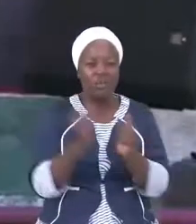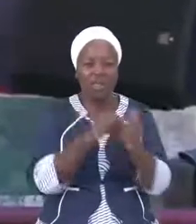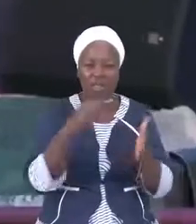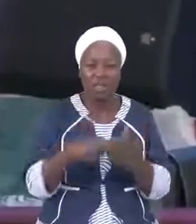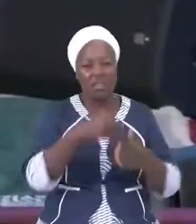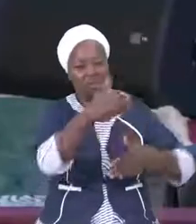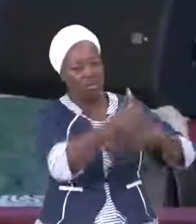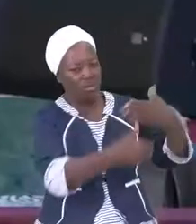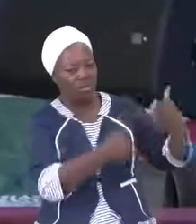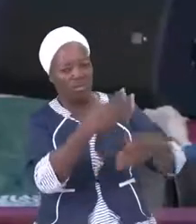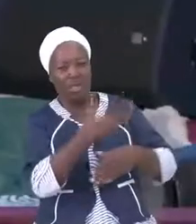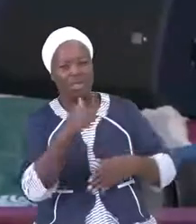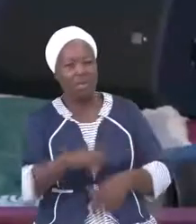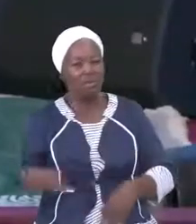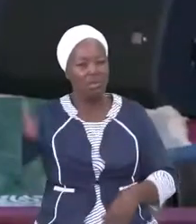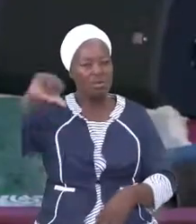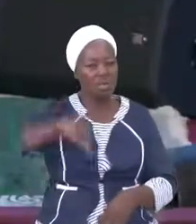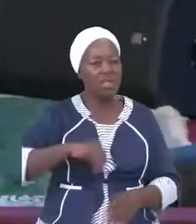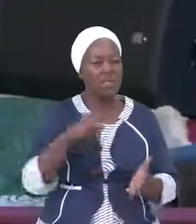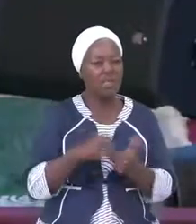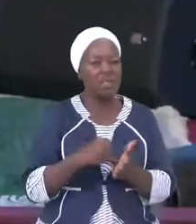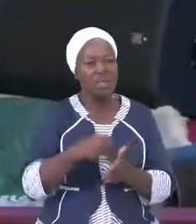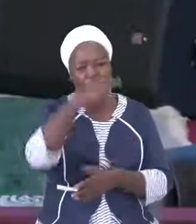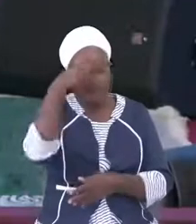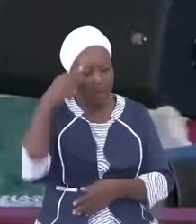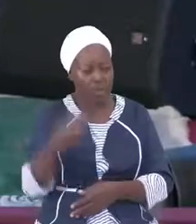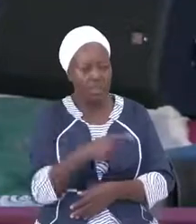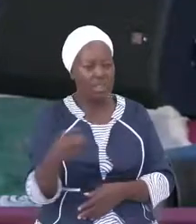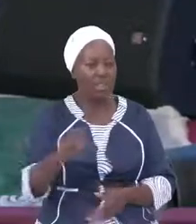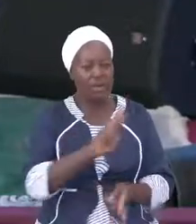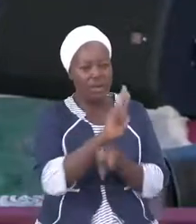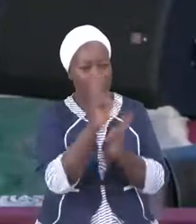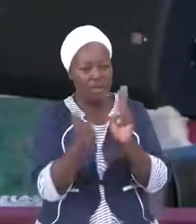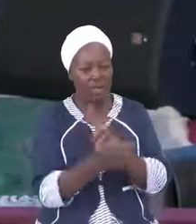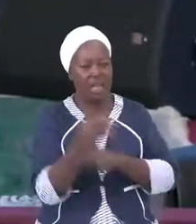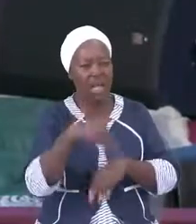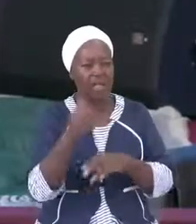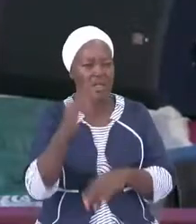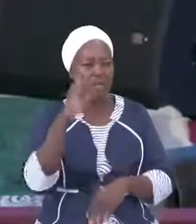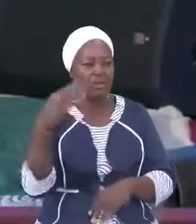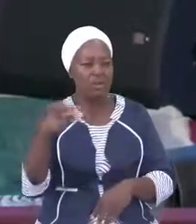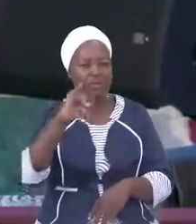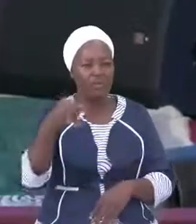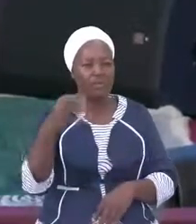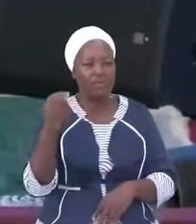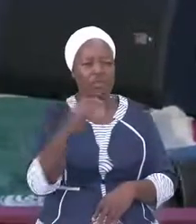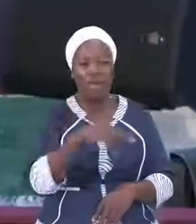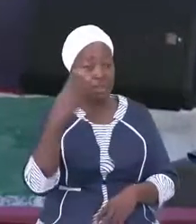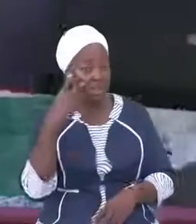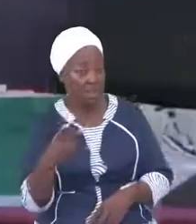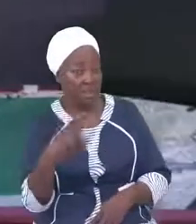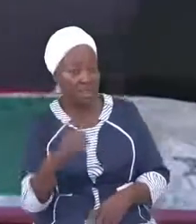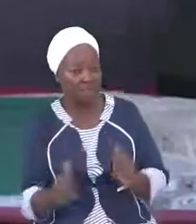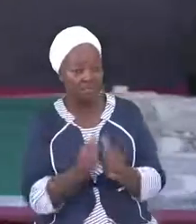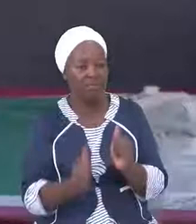génération, ils la condamneront parce qu'ils se repentirent à la prédication de Jonas. Et